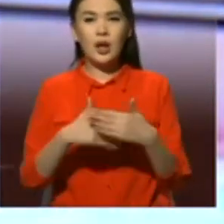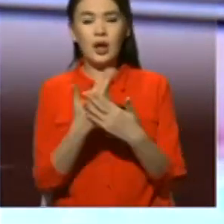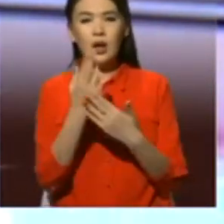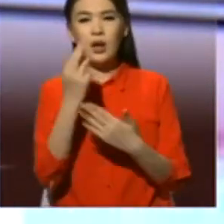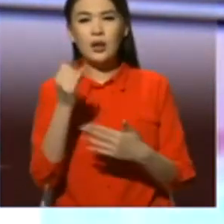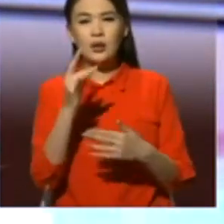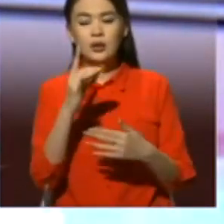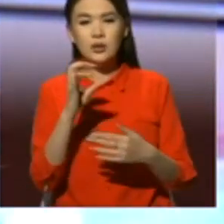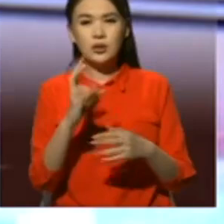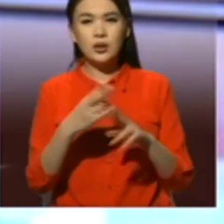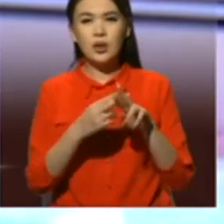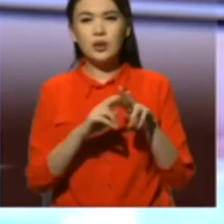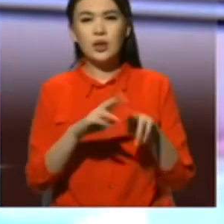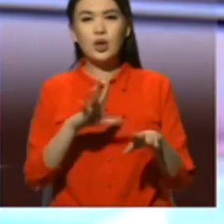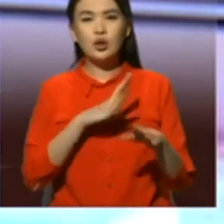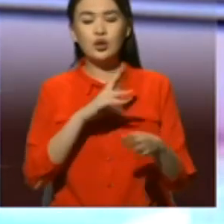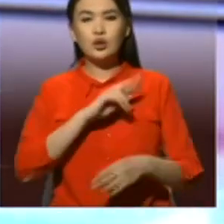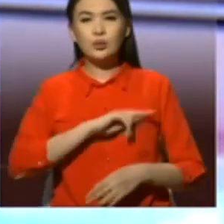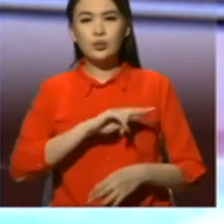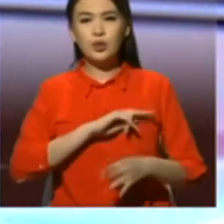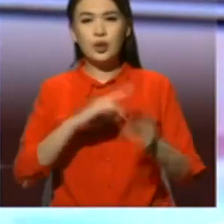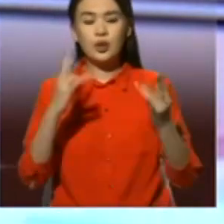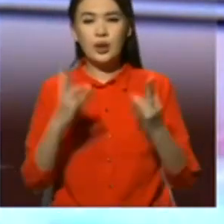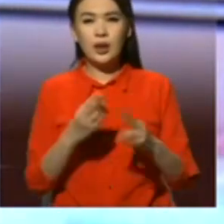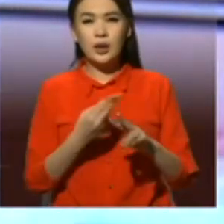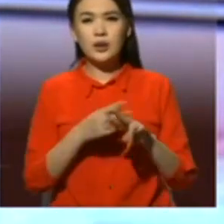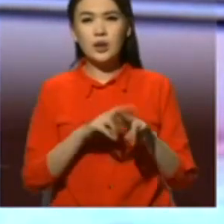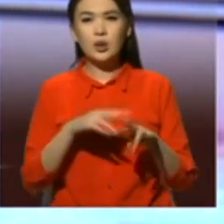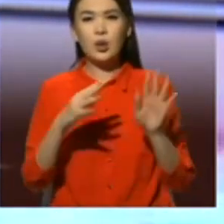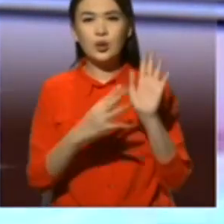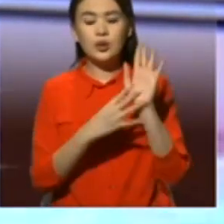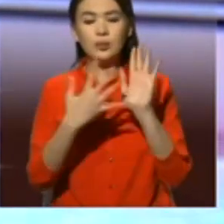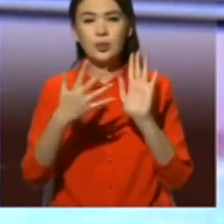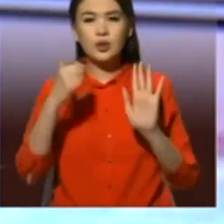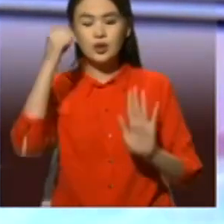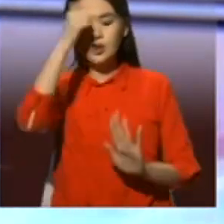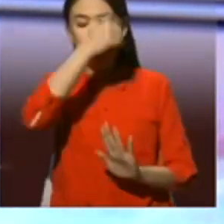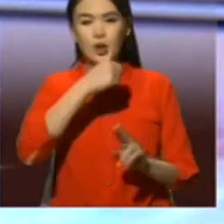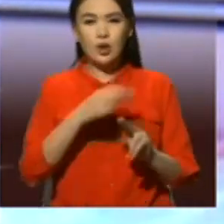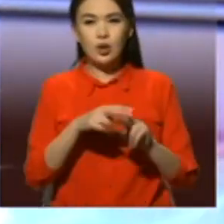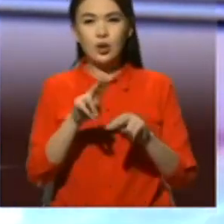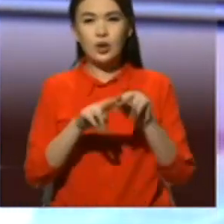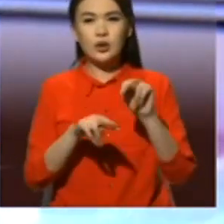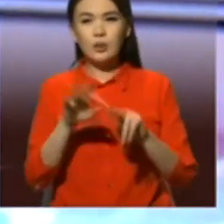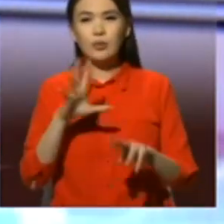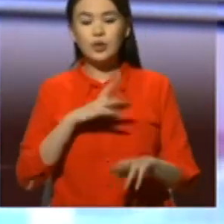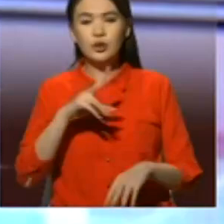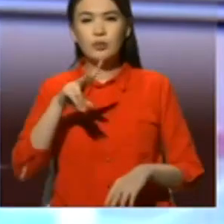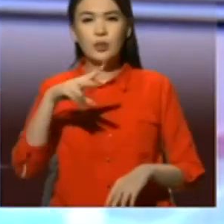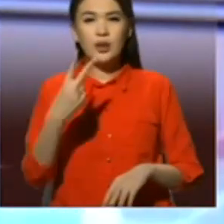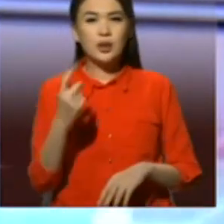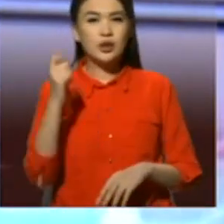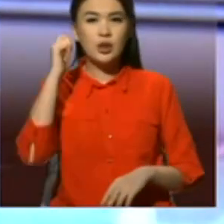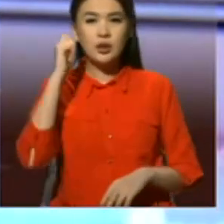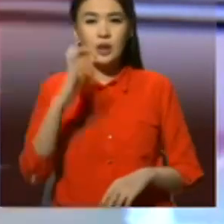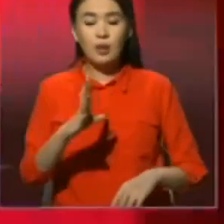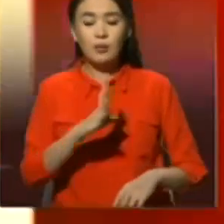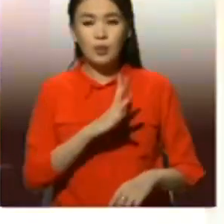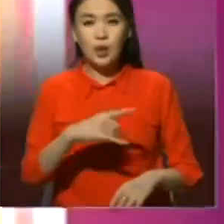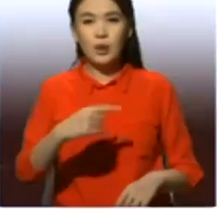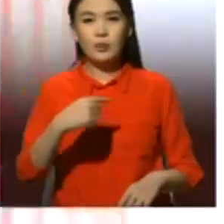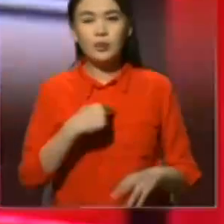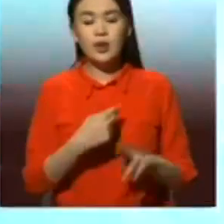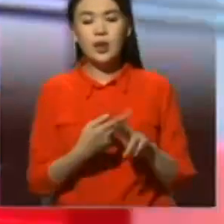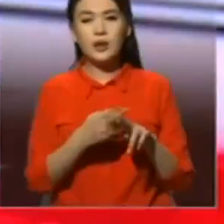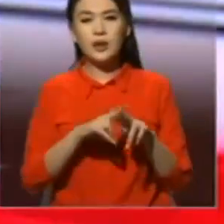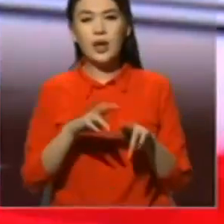мүддемен жұмыс жасауымыз керек деп есептейміз. Мен енді 95 жылы құрылғанда небәрі 22-дегі азамат едім. Сол кезеңде мен